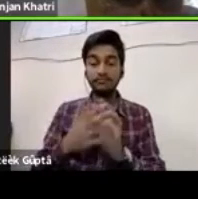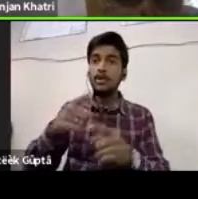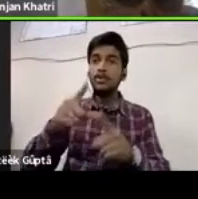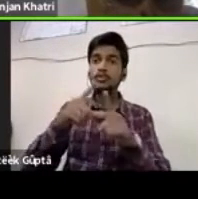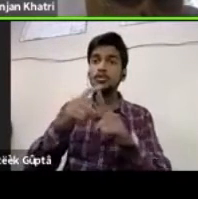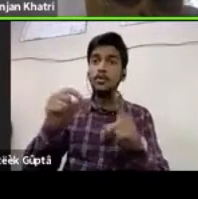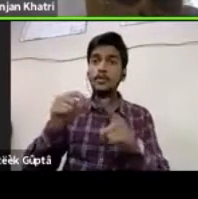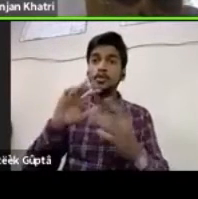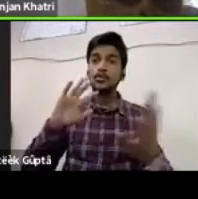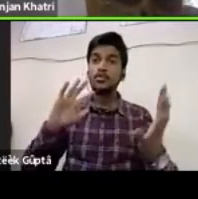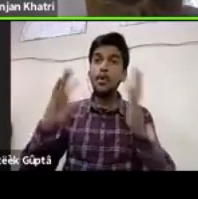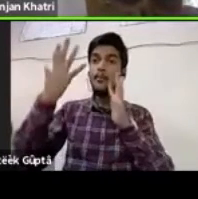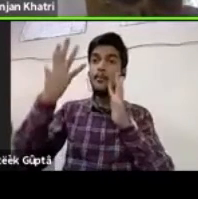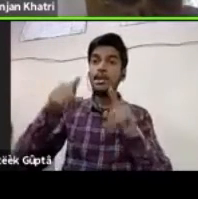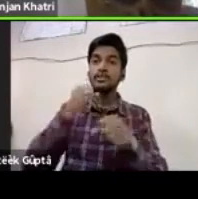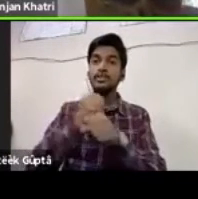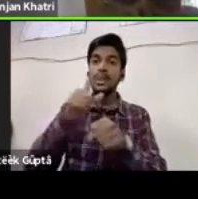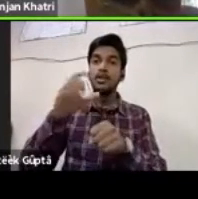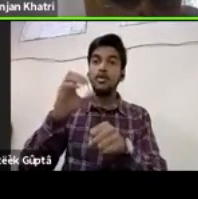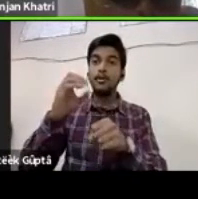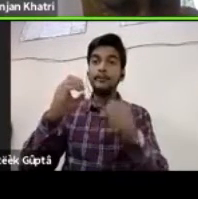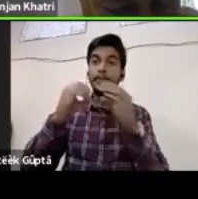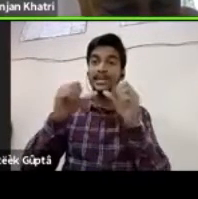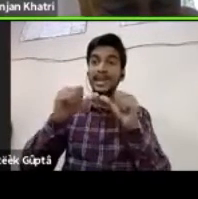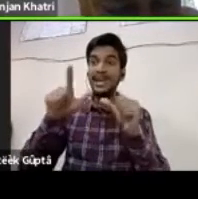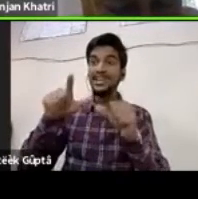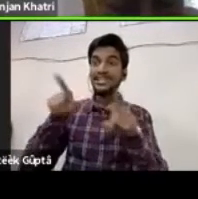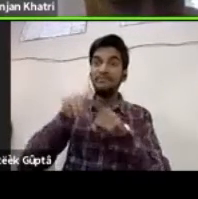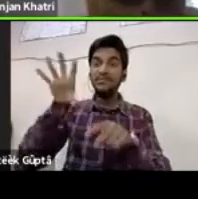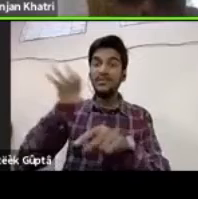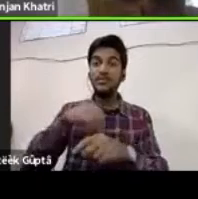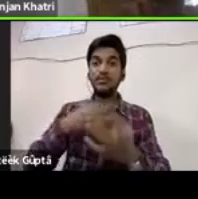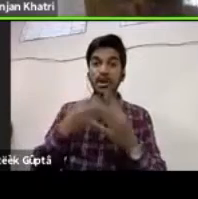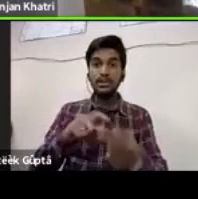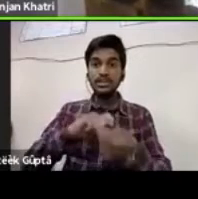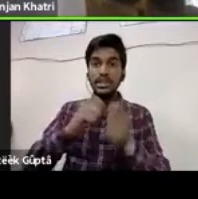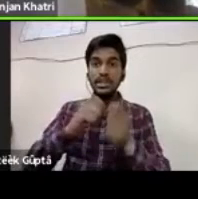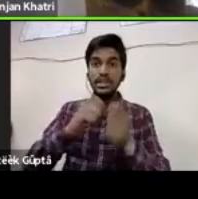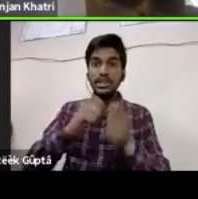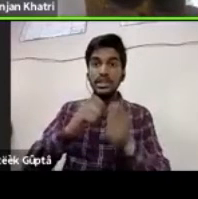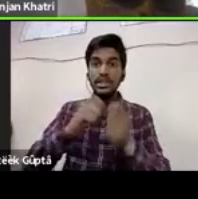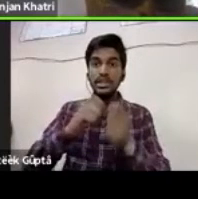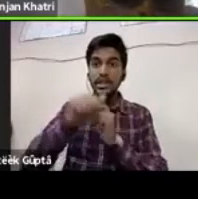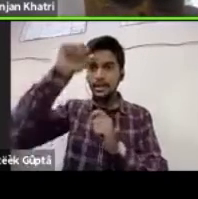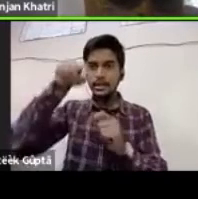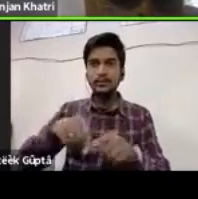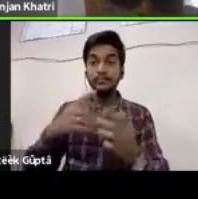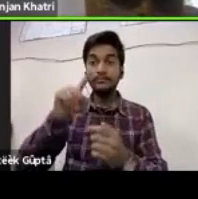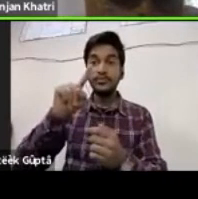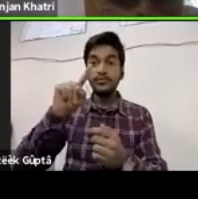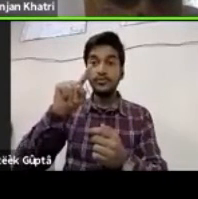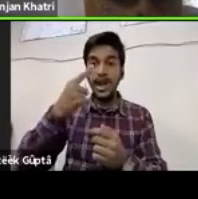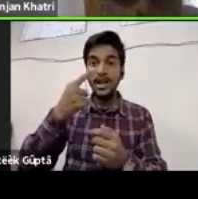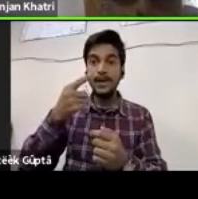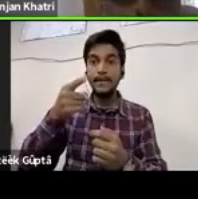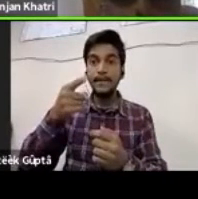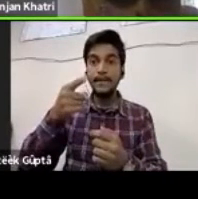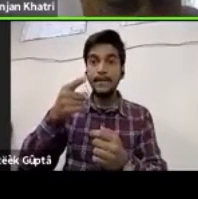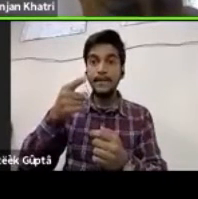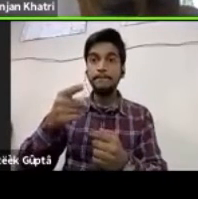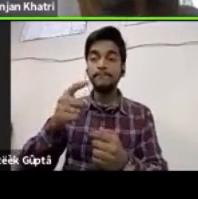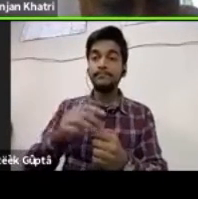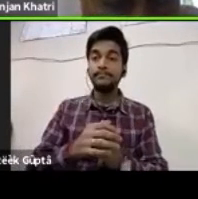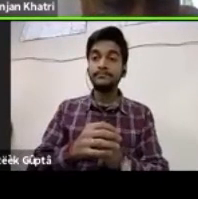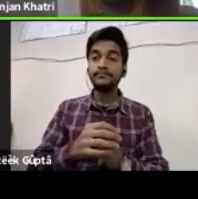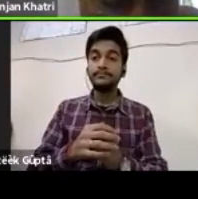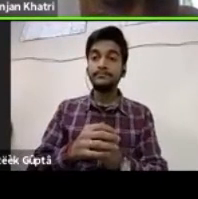टू बी अडॉप्टेड बाय इंडिया फॉर इम्प्रूविंग द ओवरऑल डेवलपमेंट ऑफ इंडिया. तो पहला क्वेश्चन अंग्रेजी में है कि 3